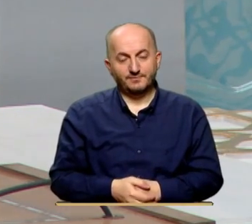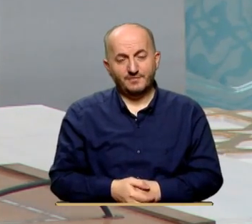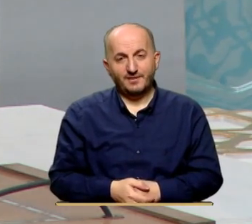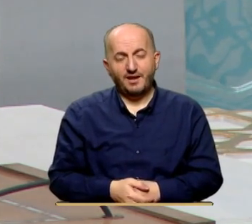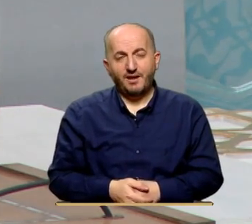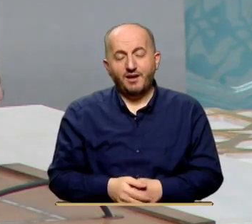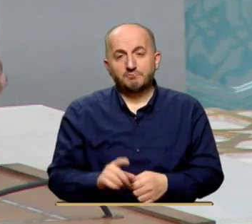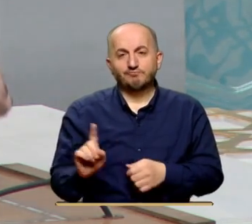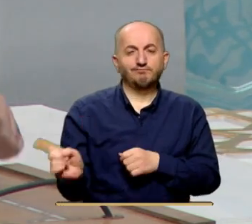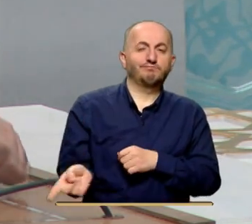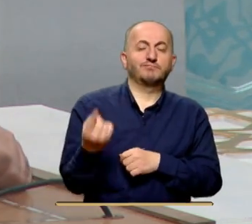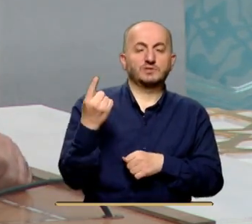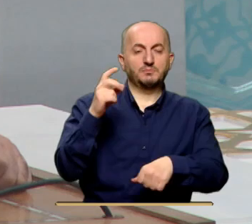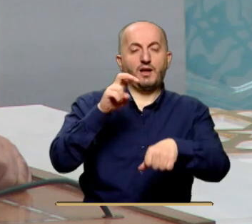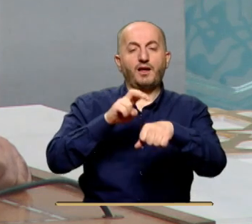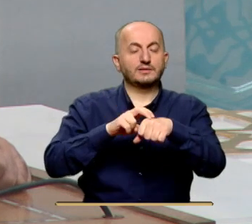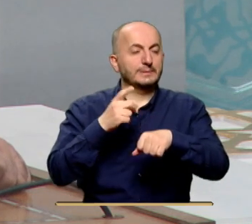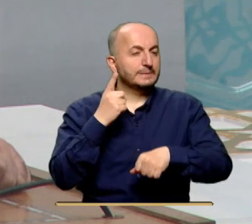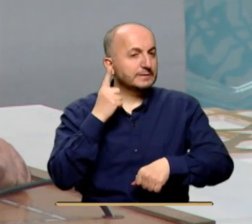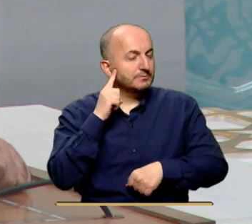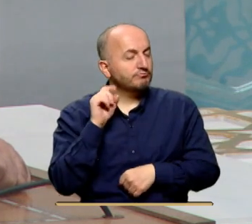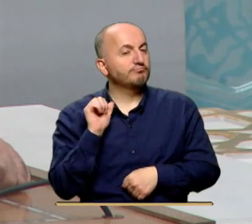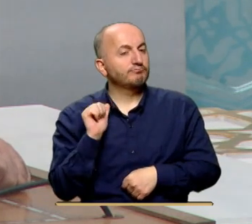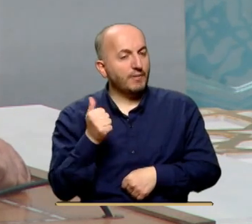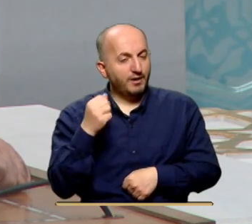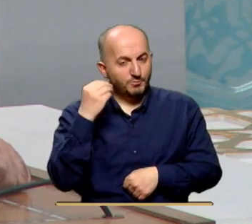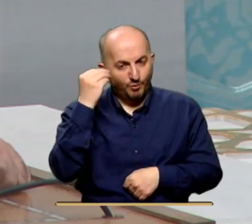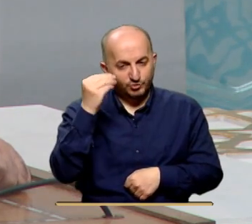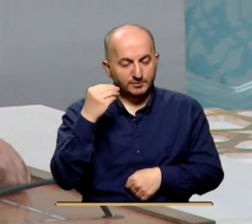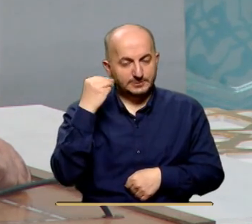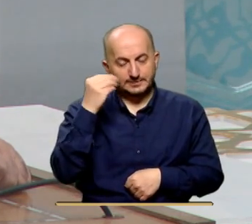Hatta ilginç bir hatıra dinlemiştim çok değerli bir hocamızdan.